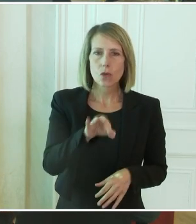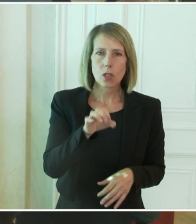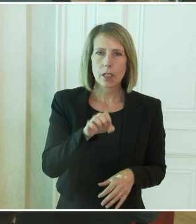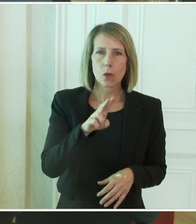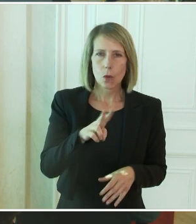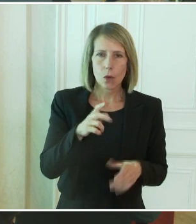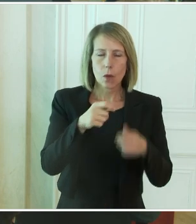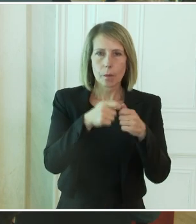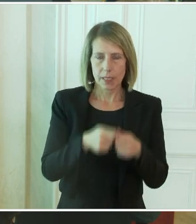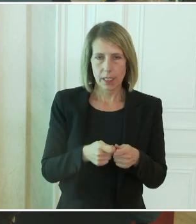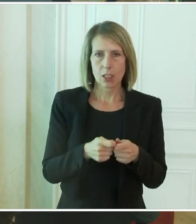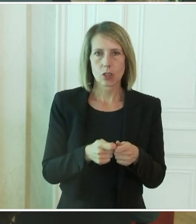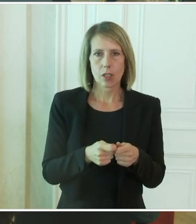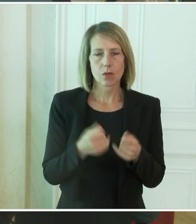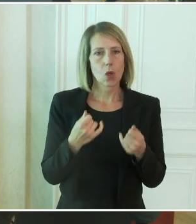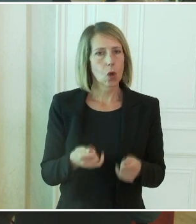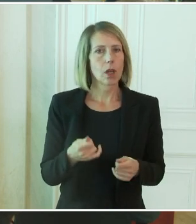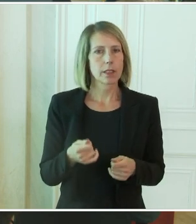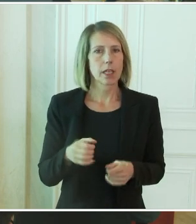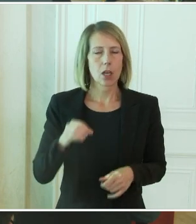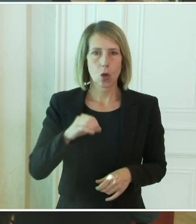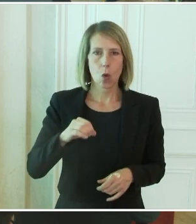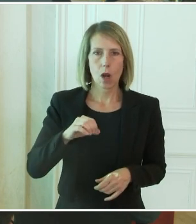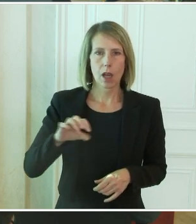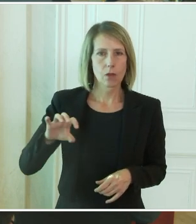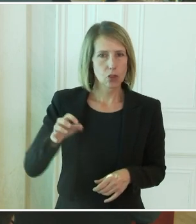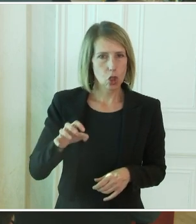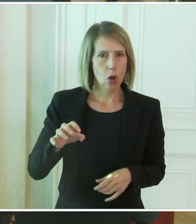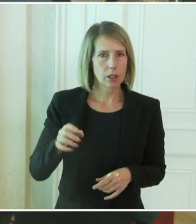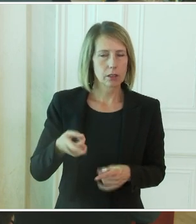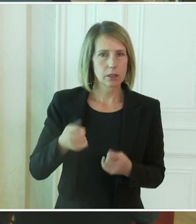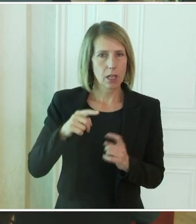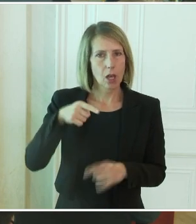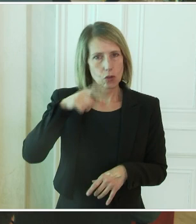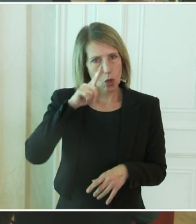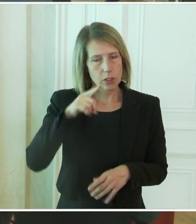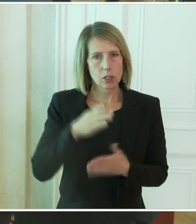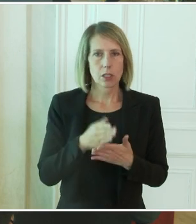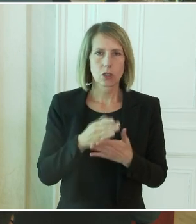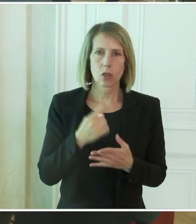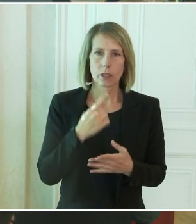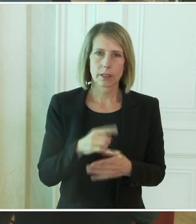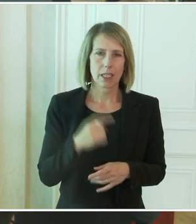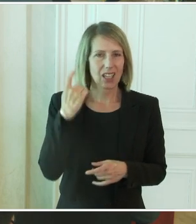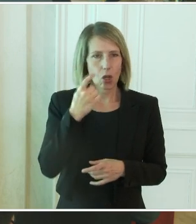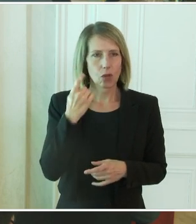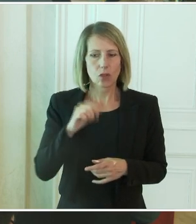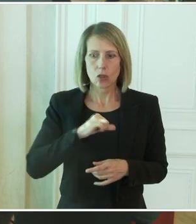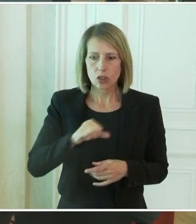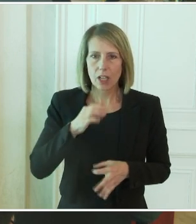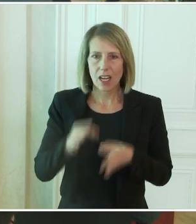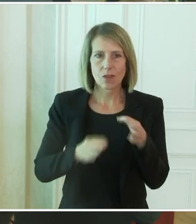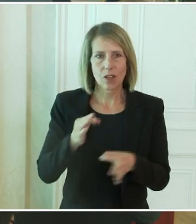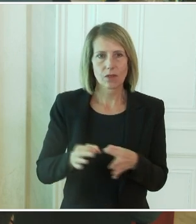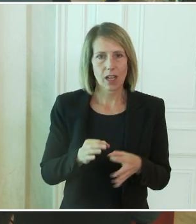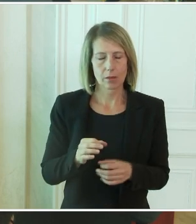Jetzt hat heute Olaf Scholz in Deutschland schon auch die Hoffnungen gedämpft, dass es ein schnelleres Verfahren geben könnte. Zuletzt